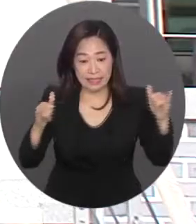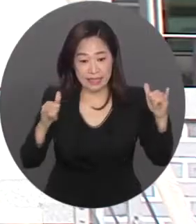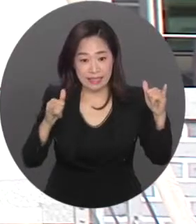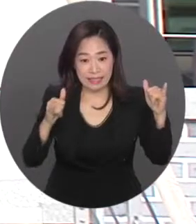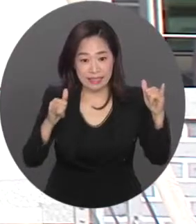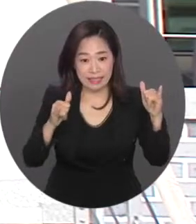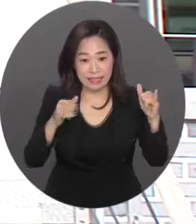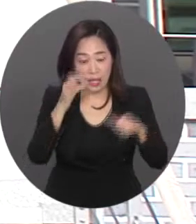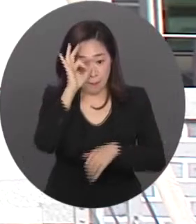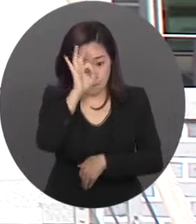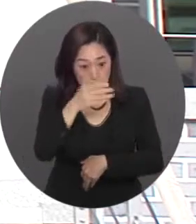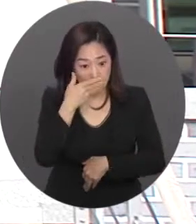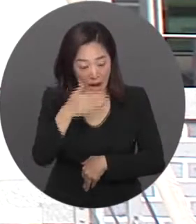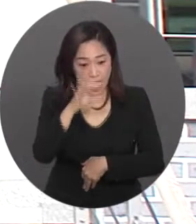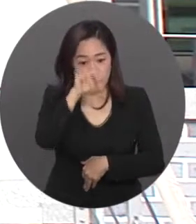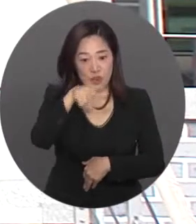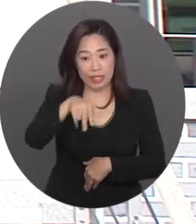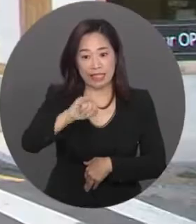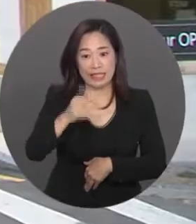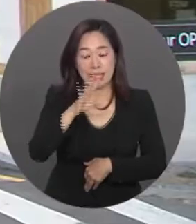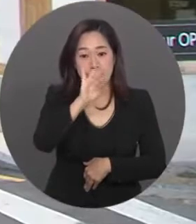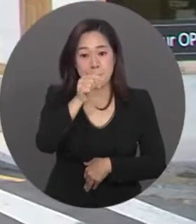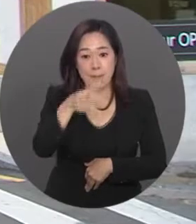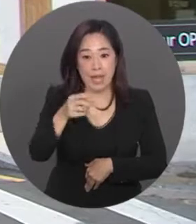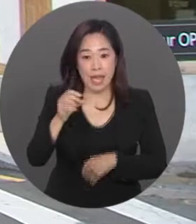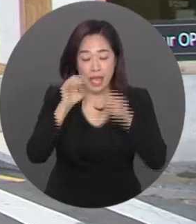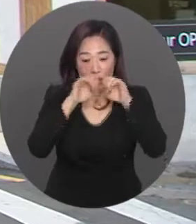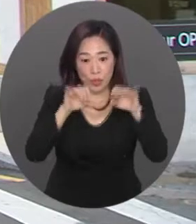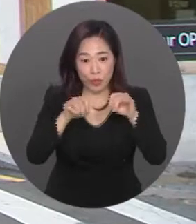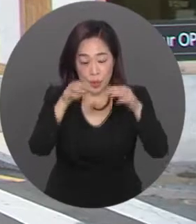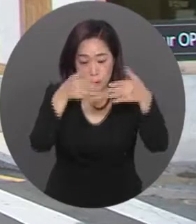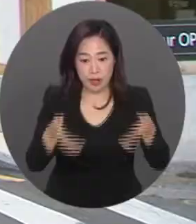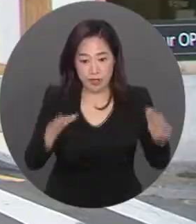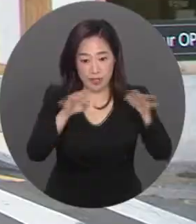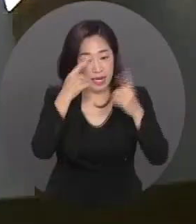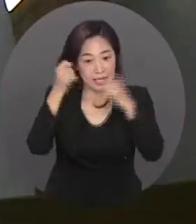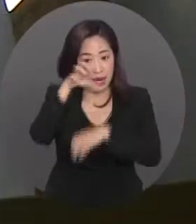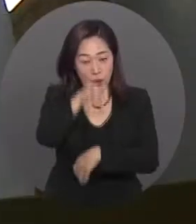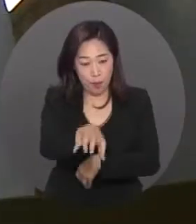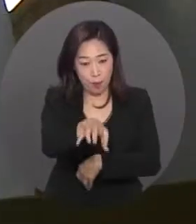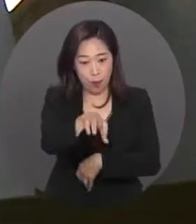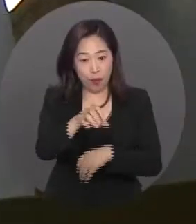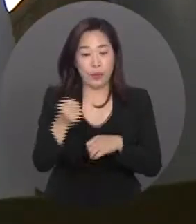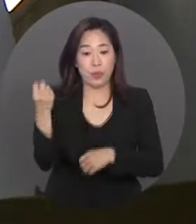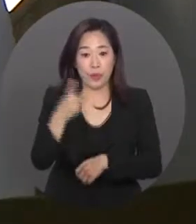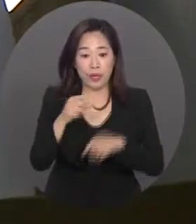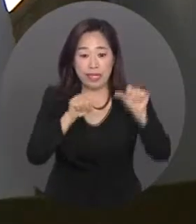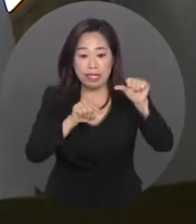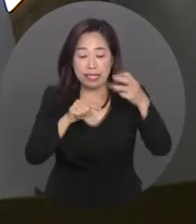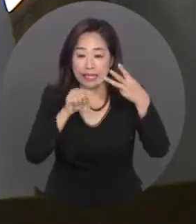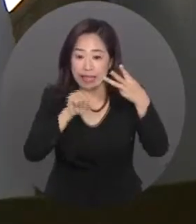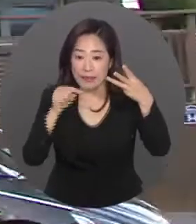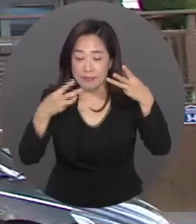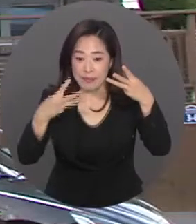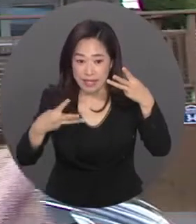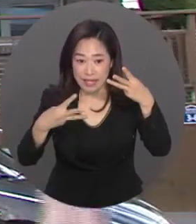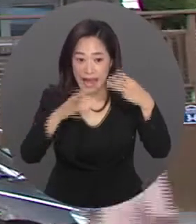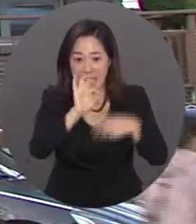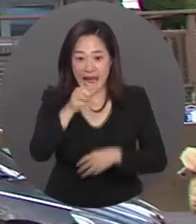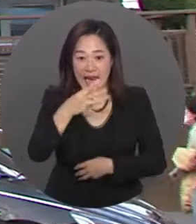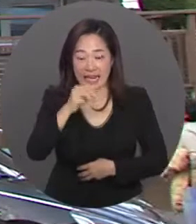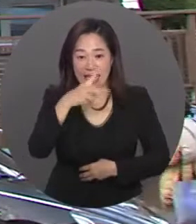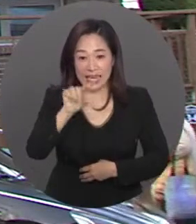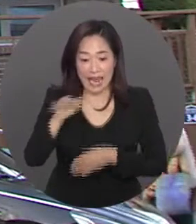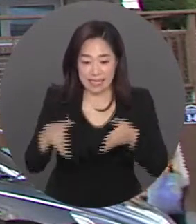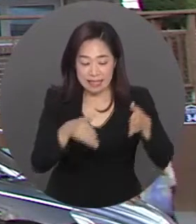수 있는 유준벨 선교 기념관과 야트막한 언덕길의 3.1운동 아리랑길. 여기에